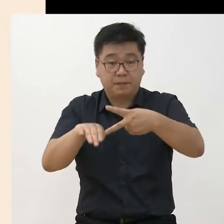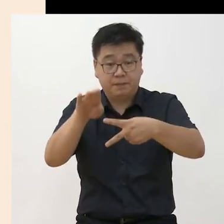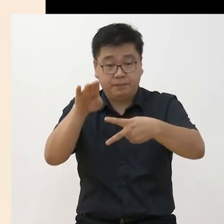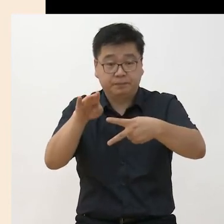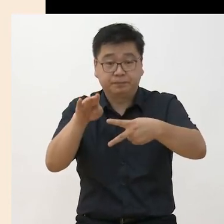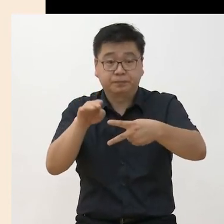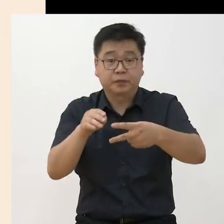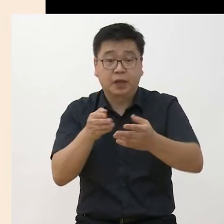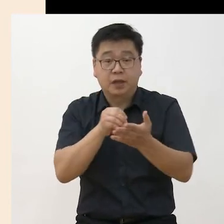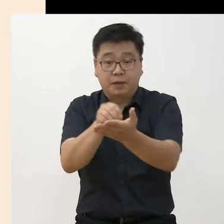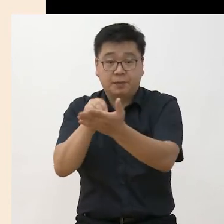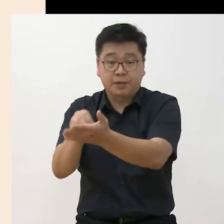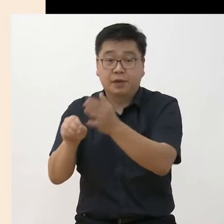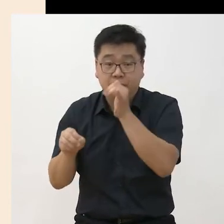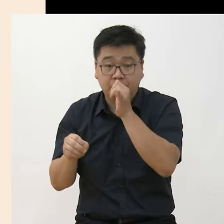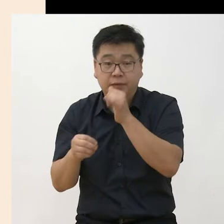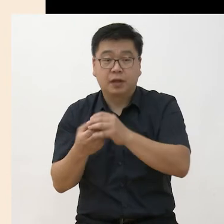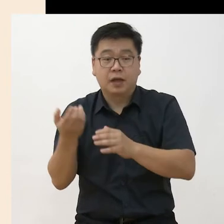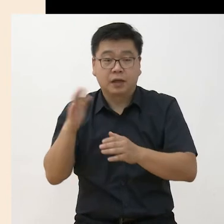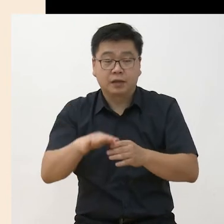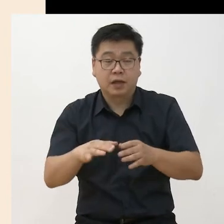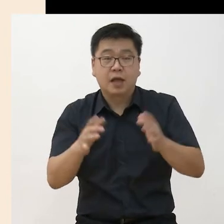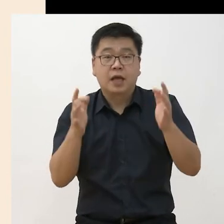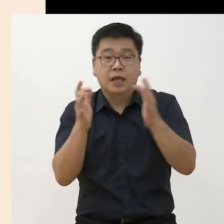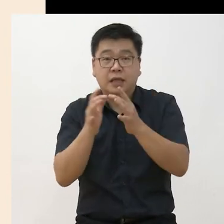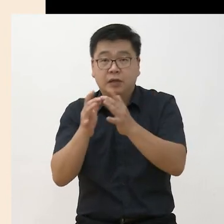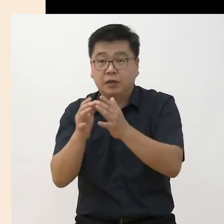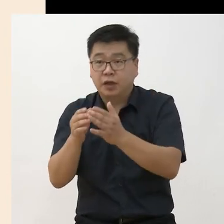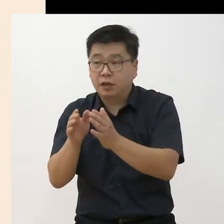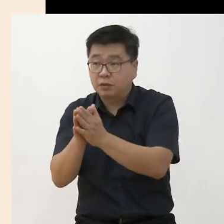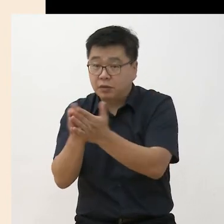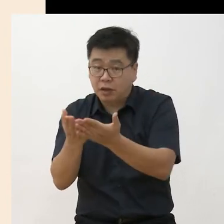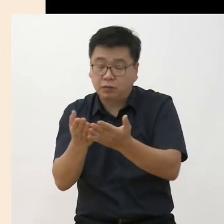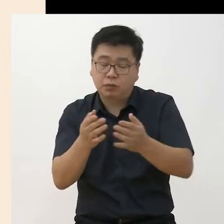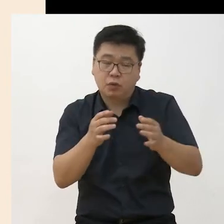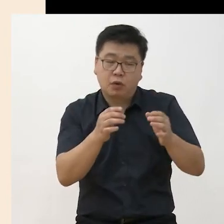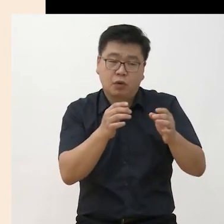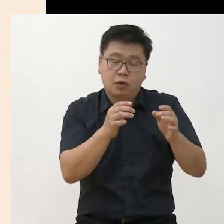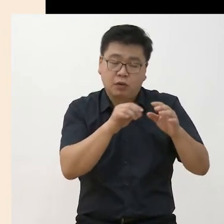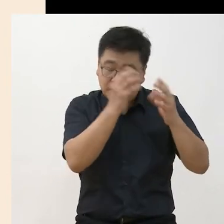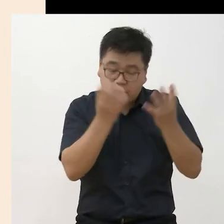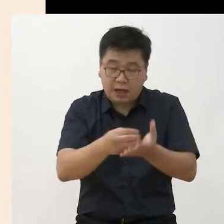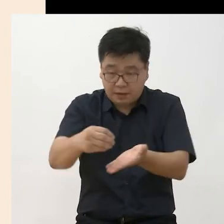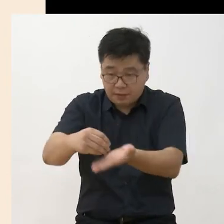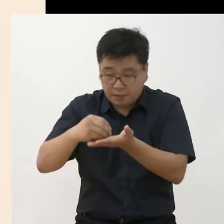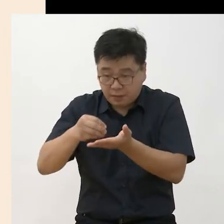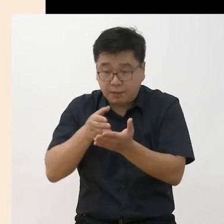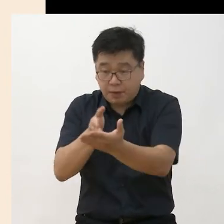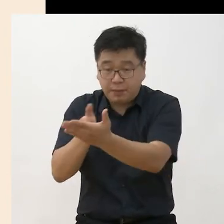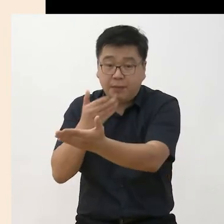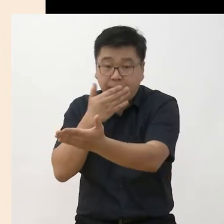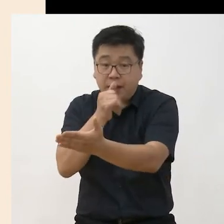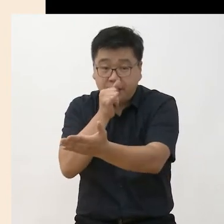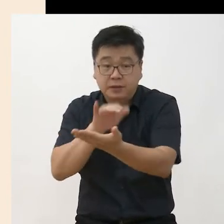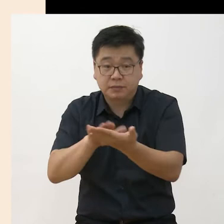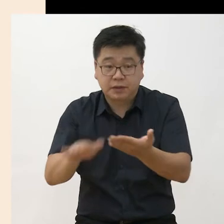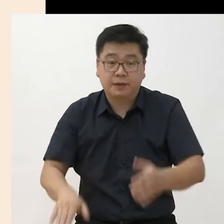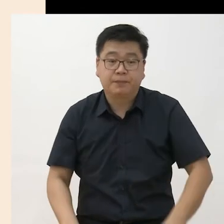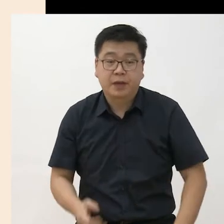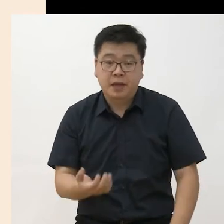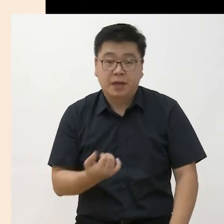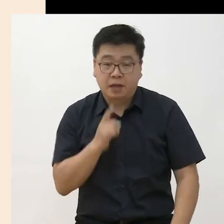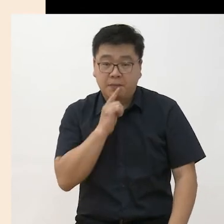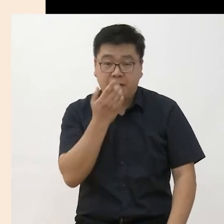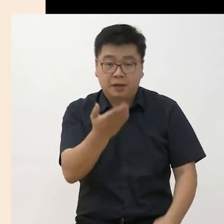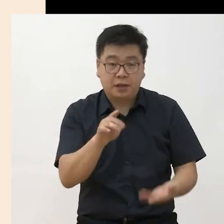그렇다고 하더라도 뭐 지역 문예지나 온라인 디지털 매체 이런 잡지들도 다 신청 가능하도록 그렇게 했습니다. 아까 앞서 말씀드린